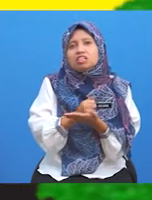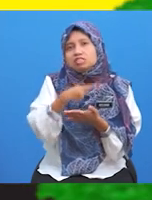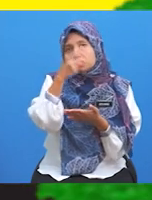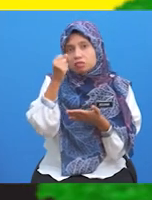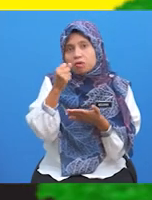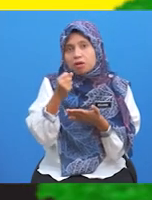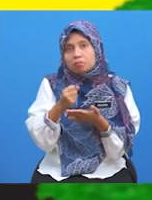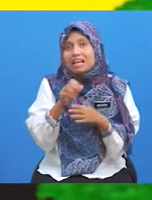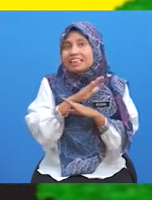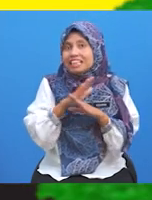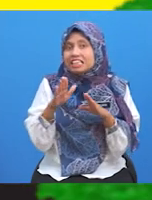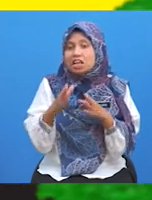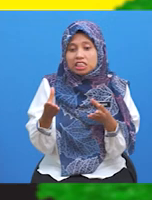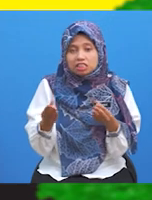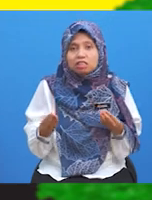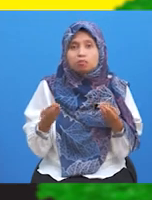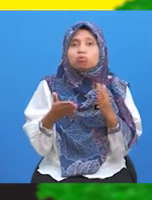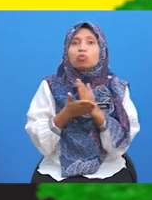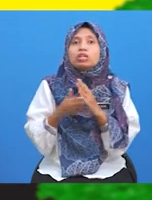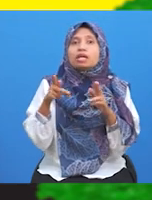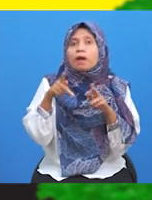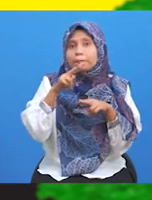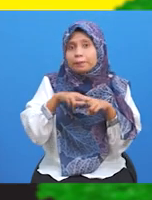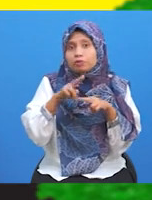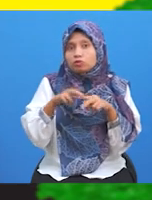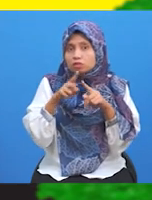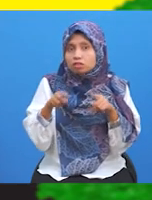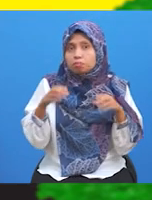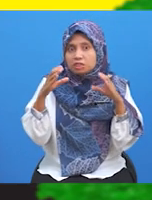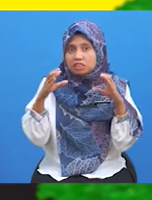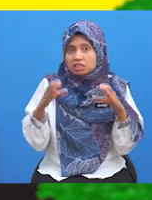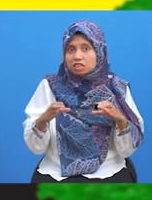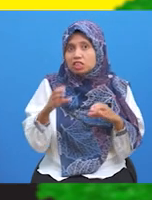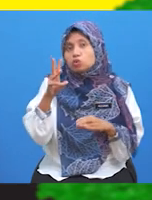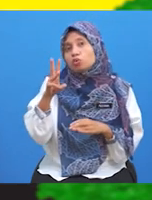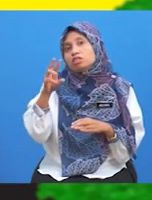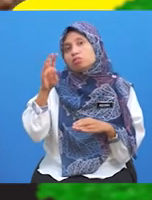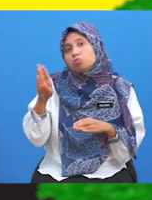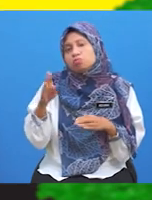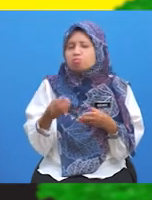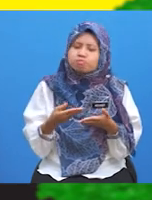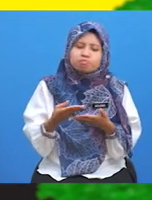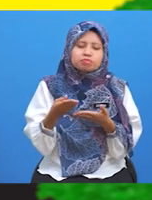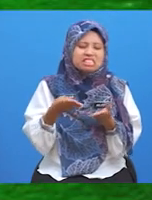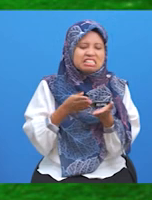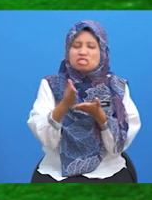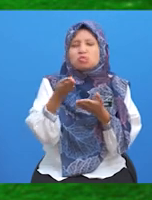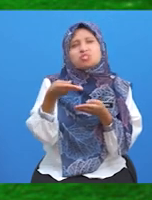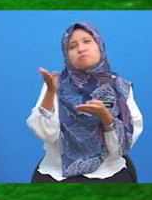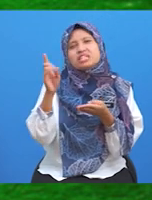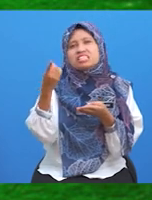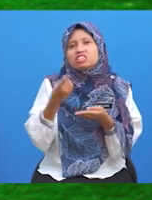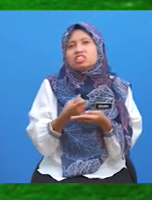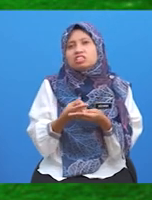penyerahan Sarawak tidak diterima oleh penduduk, tetapi Charles Vinebrook terus menyerahkan Sarawak.